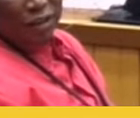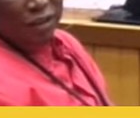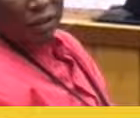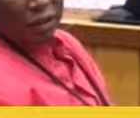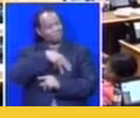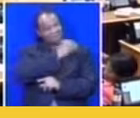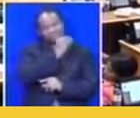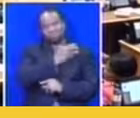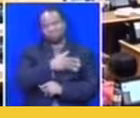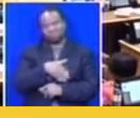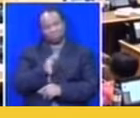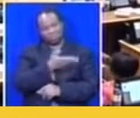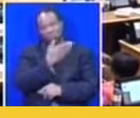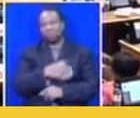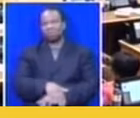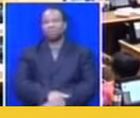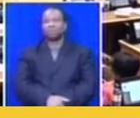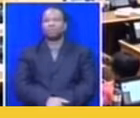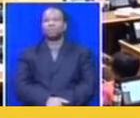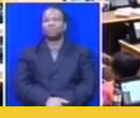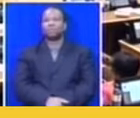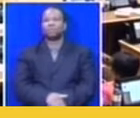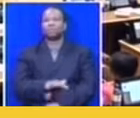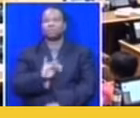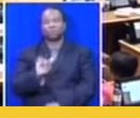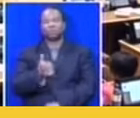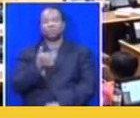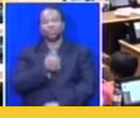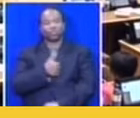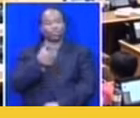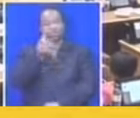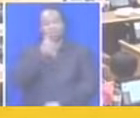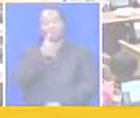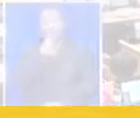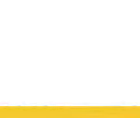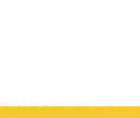Constitution et au centre de plusieurs scandales de corruption. Sergeant of Arms, tell Zuma to go.